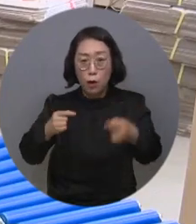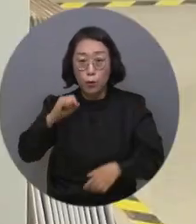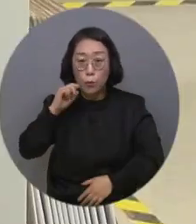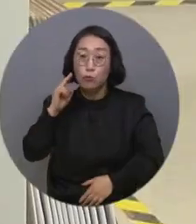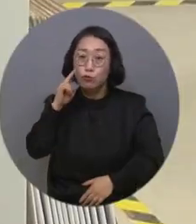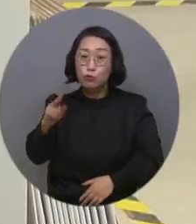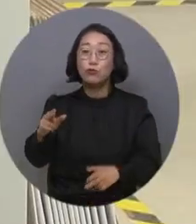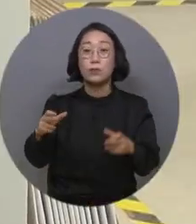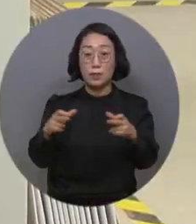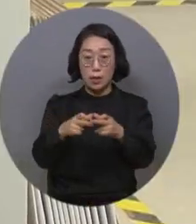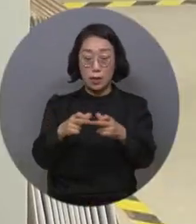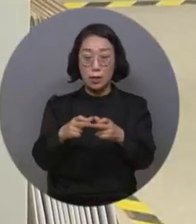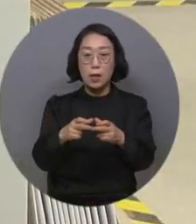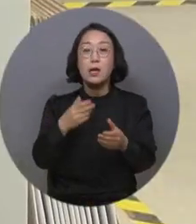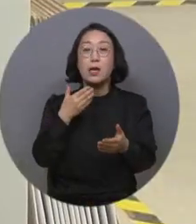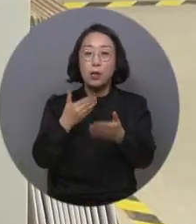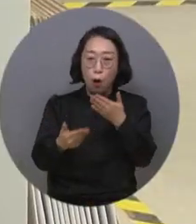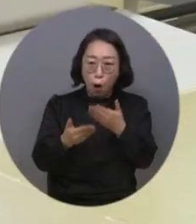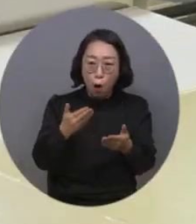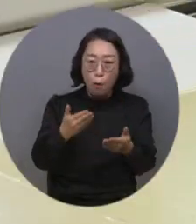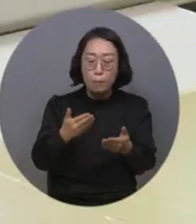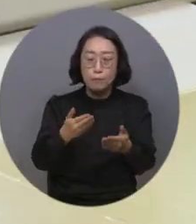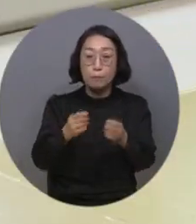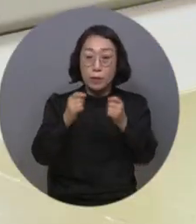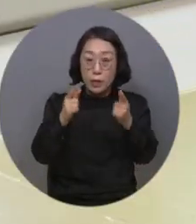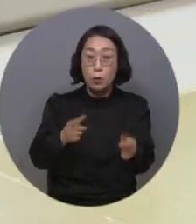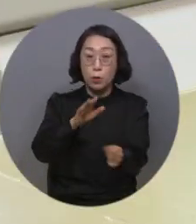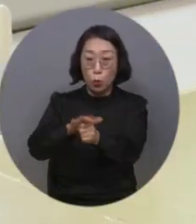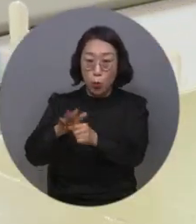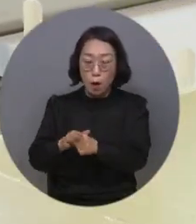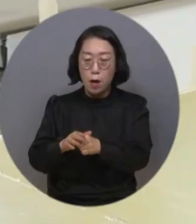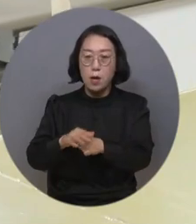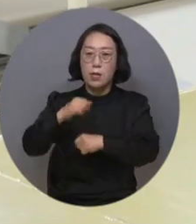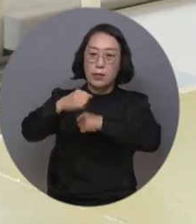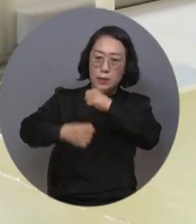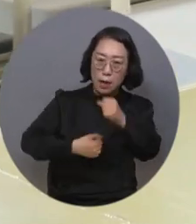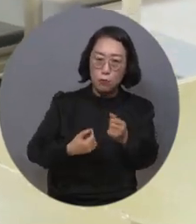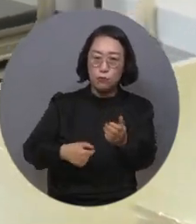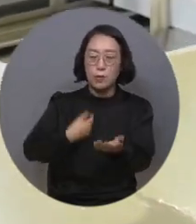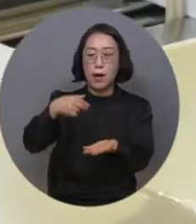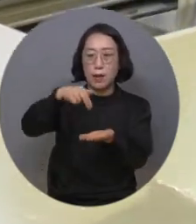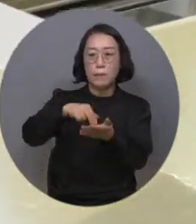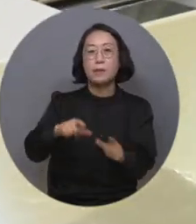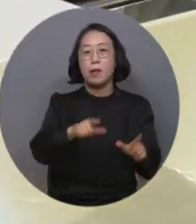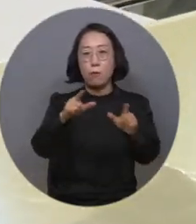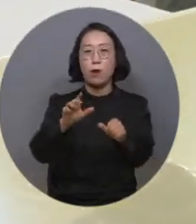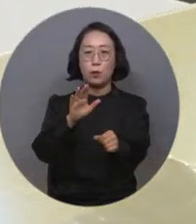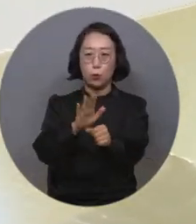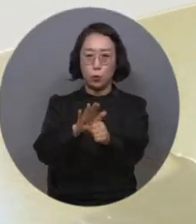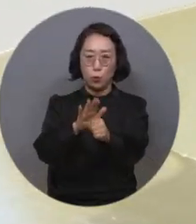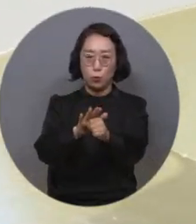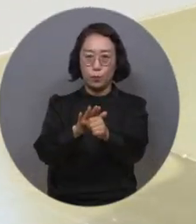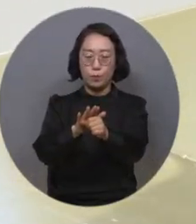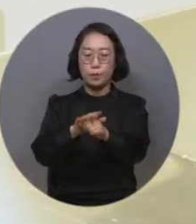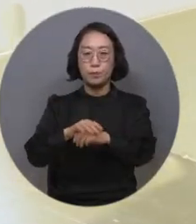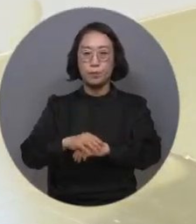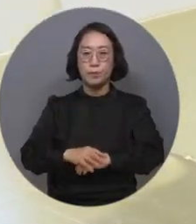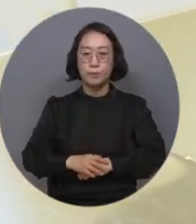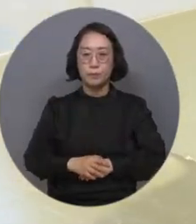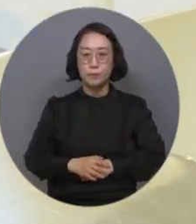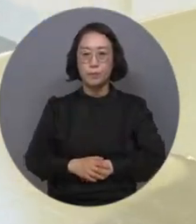장애인에게는 직업생활 경험의 기회를 확대해 장애인들의 자율과 자립에 이바지하고 있습니다 복지tv 뉴스